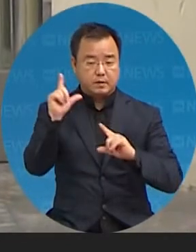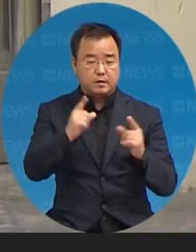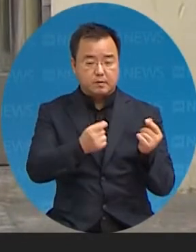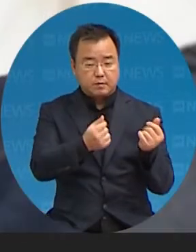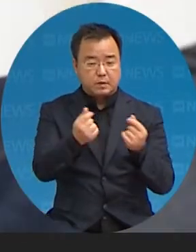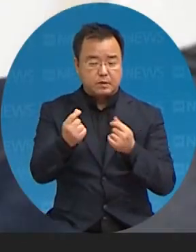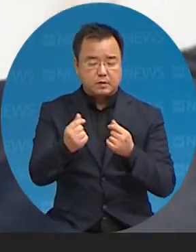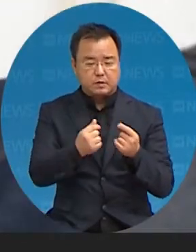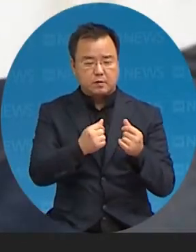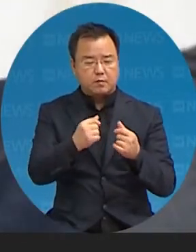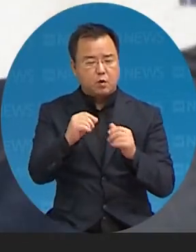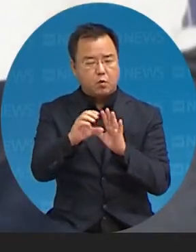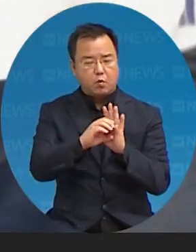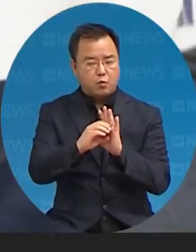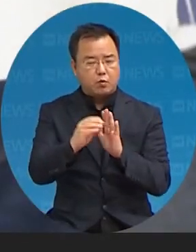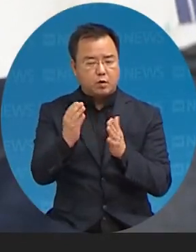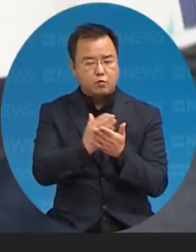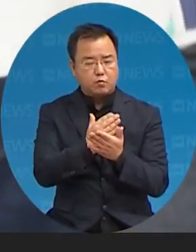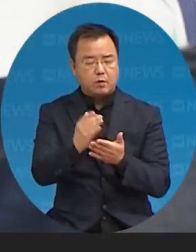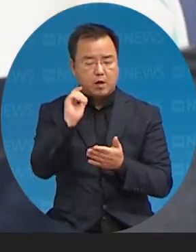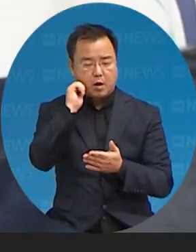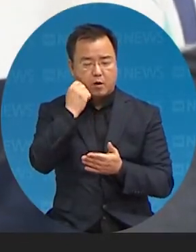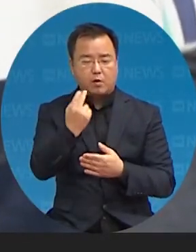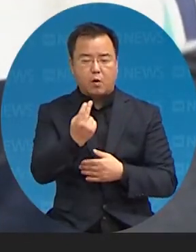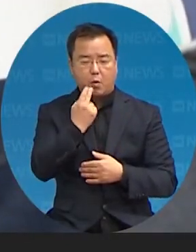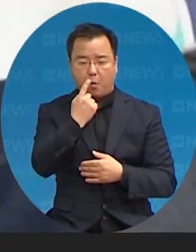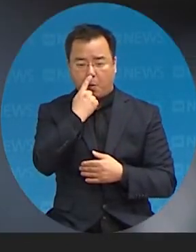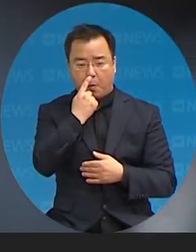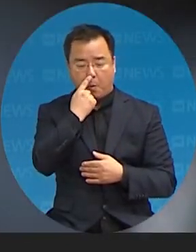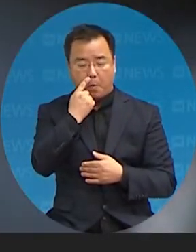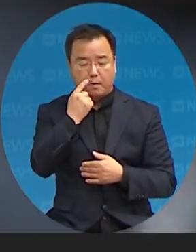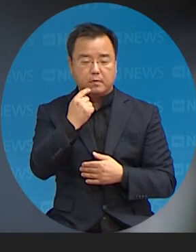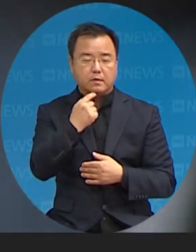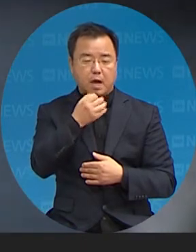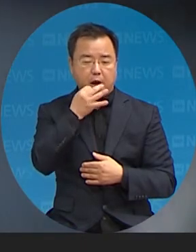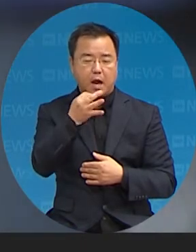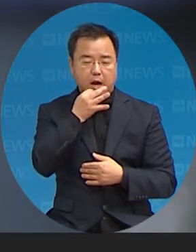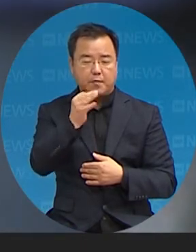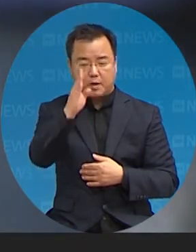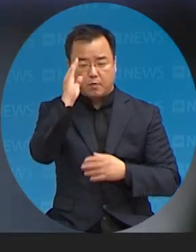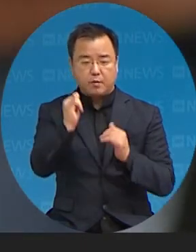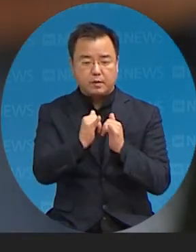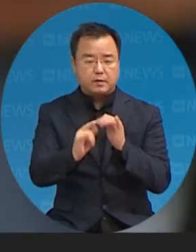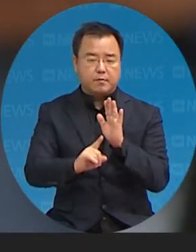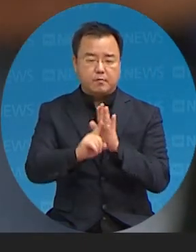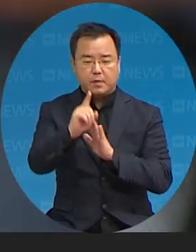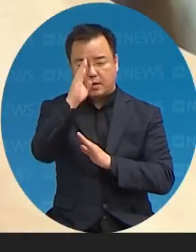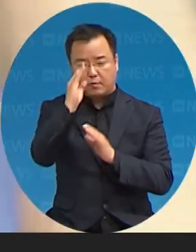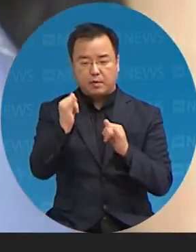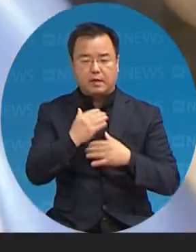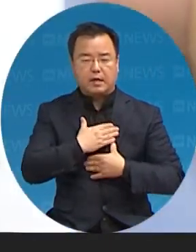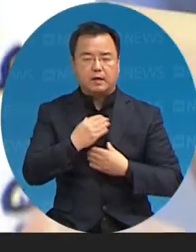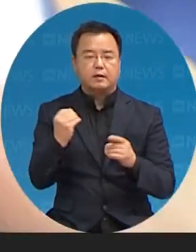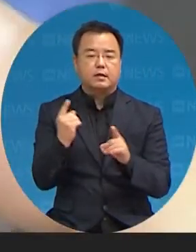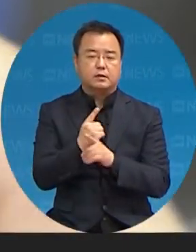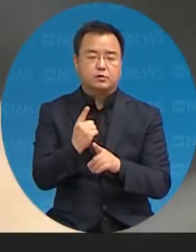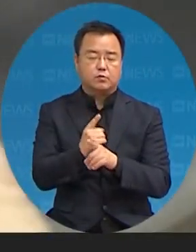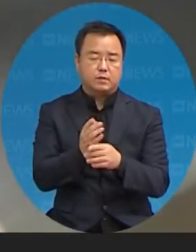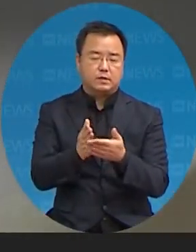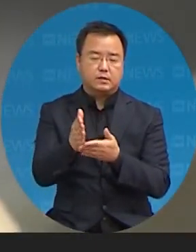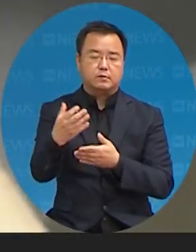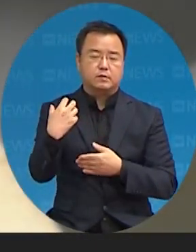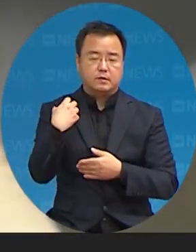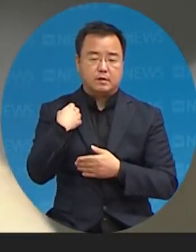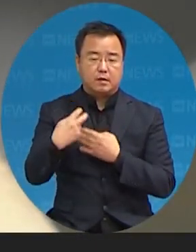코로나 1 9화 9분하게 어려운데 호흡기 환자나 발열 환자를 안전하게 치료하는 곳이죠 그게 호흡기 전담 클리니